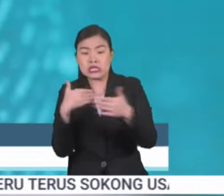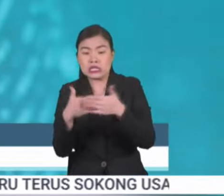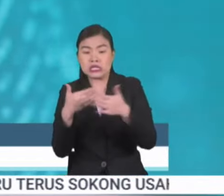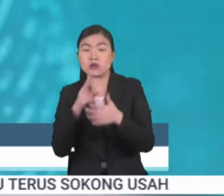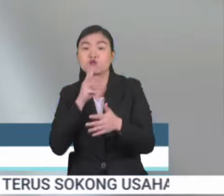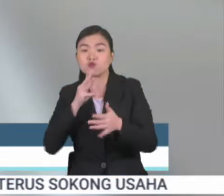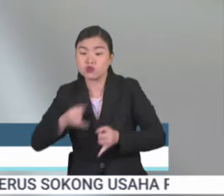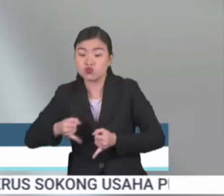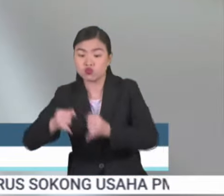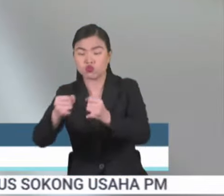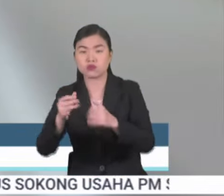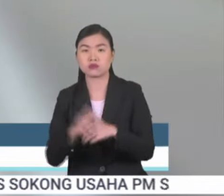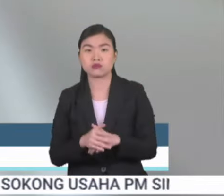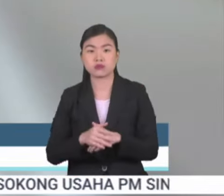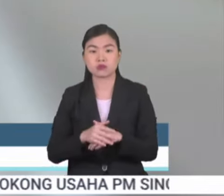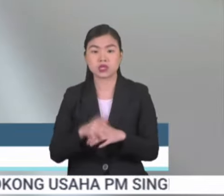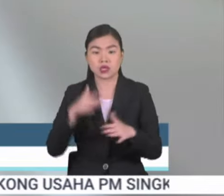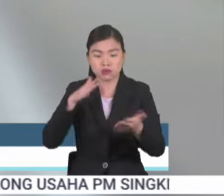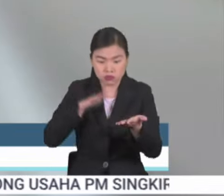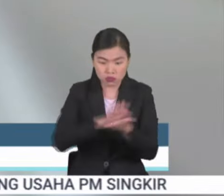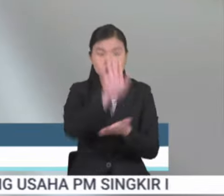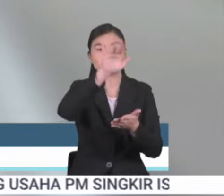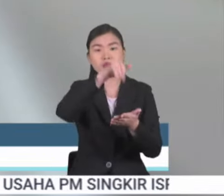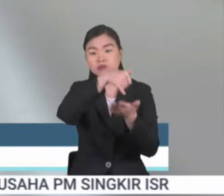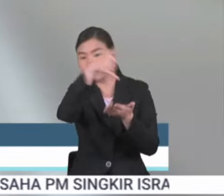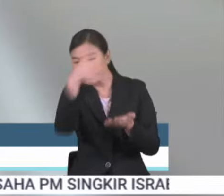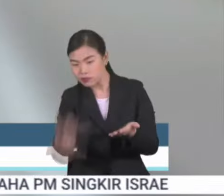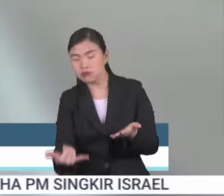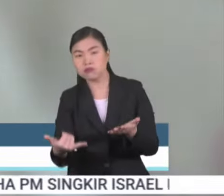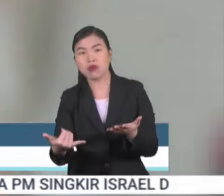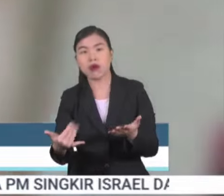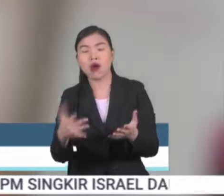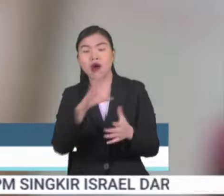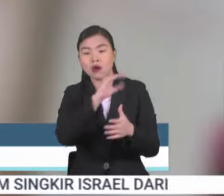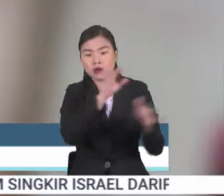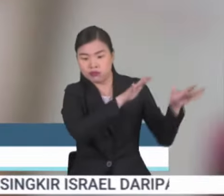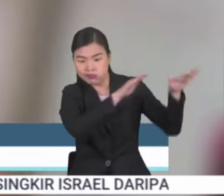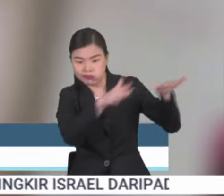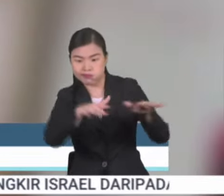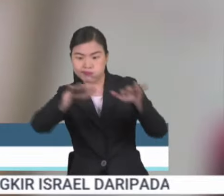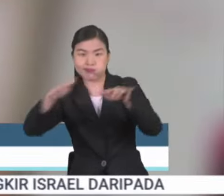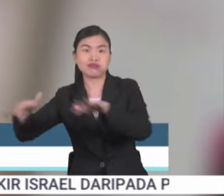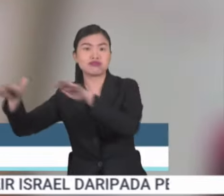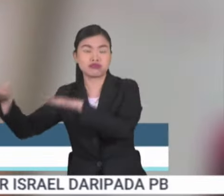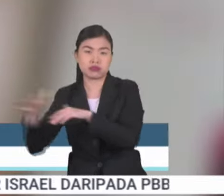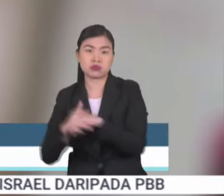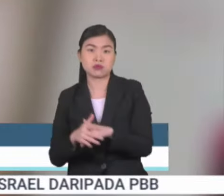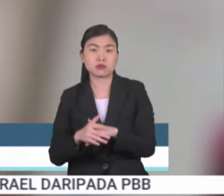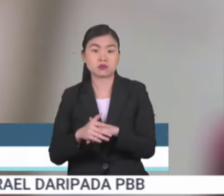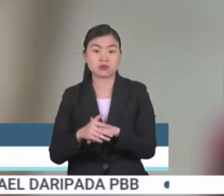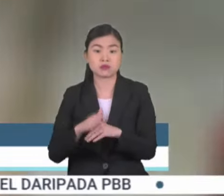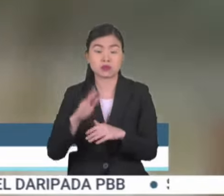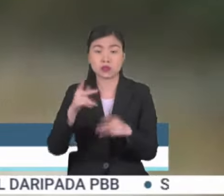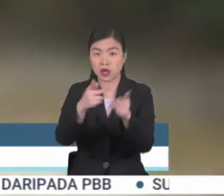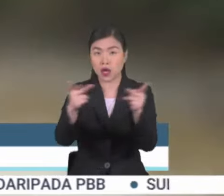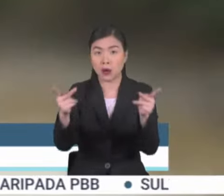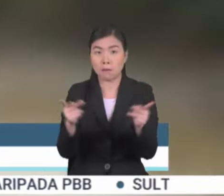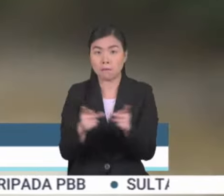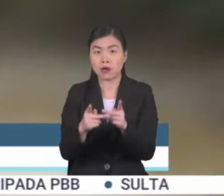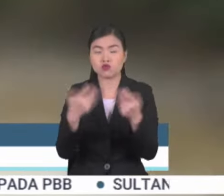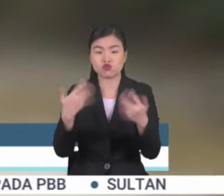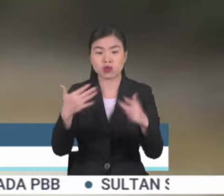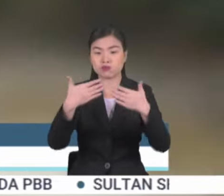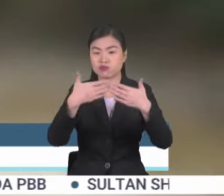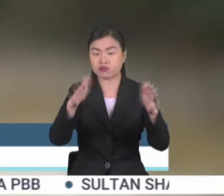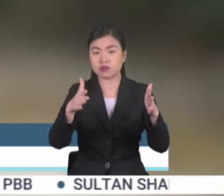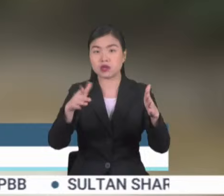berkenaan. Mangsa kemudian tergelincir ke dalam longkang sebelum dihanyutkan arus deras. Pos kawalan tempat kejadian telah